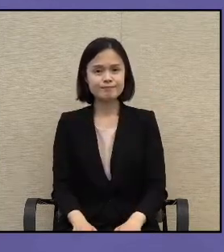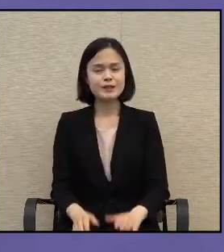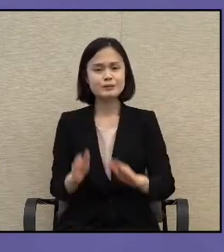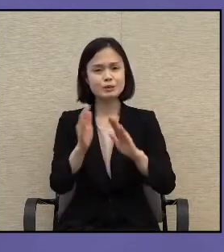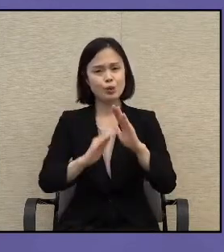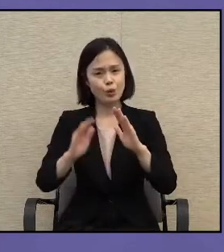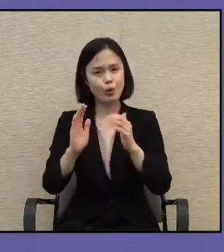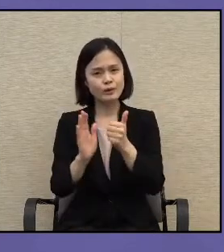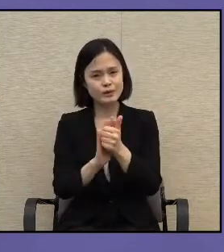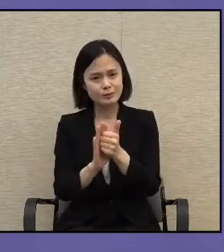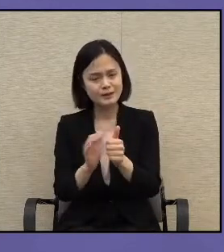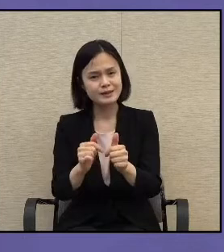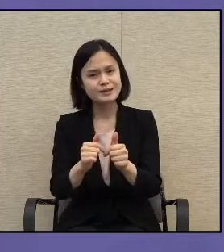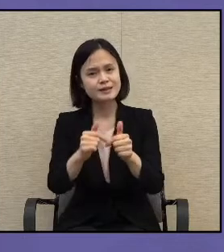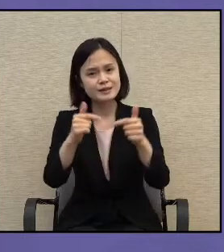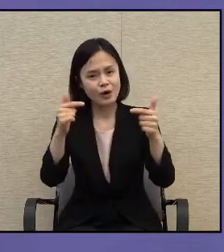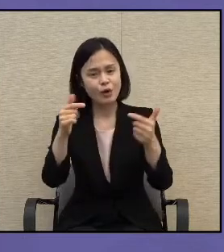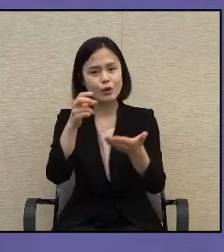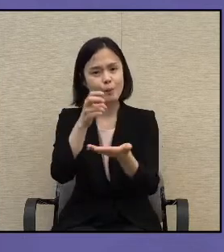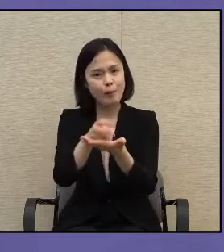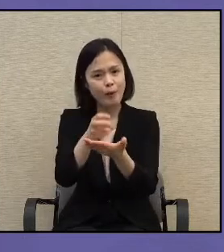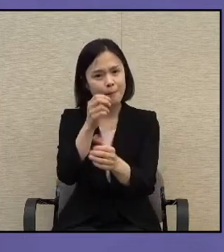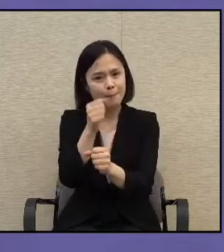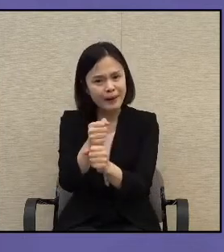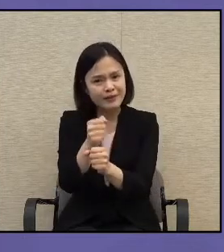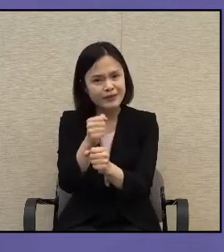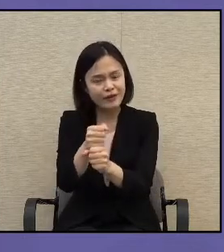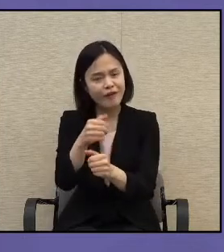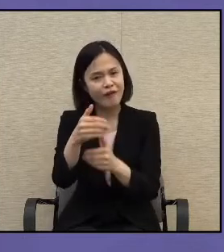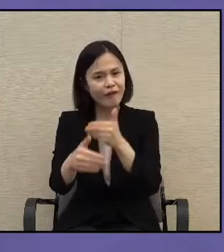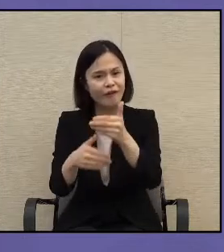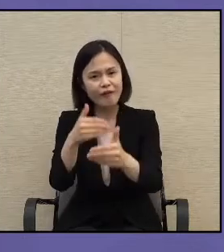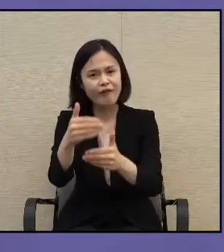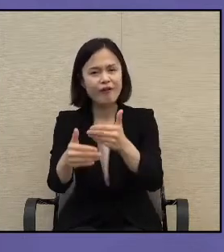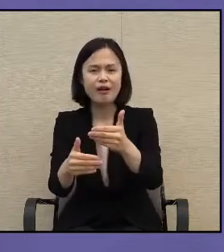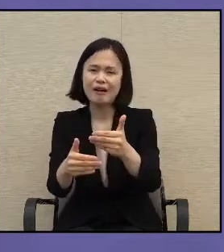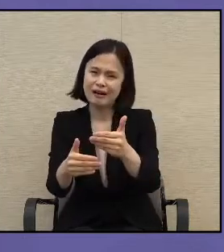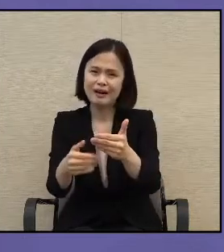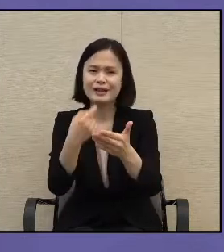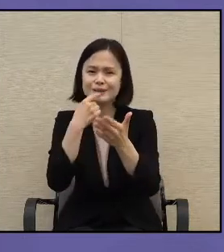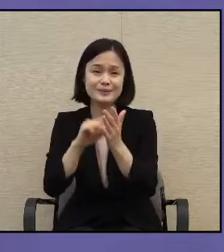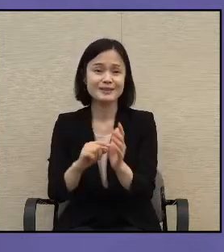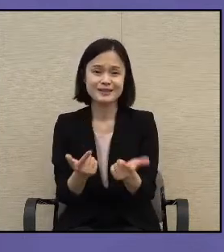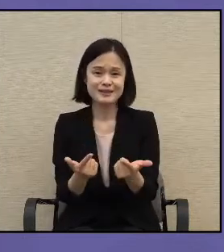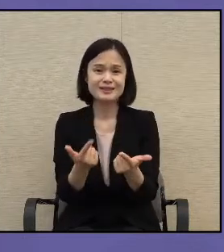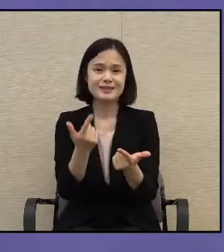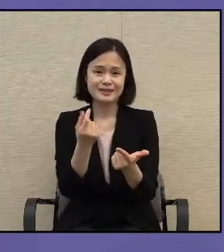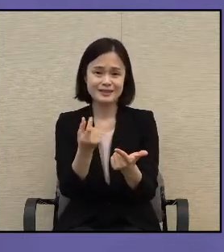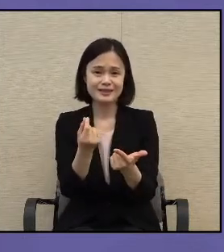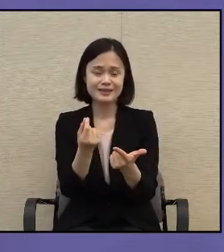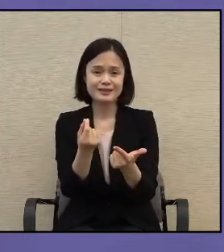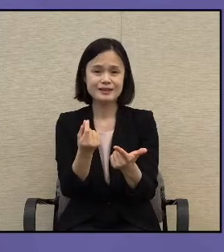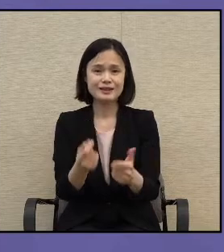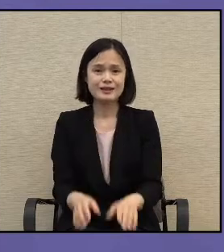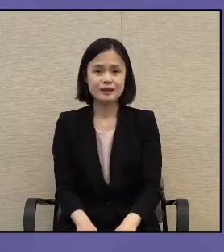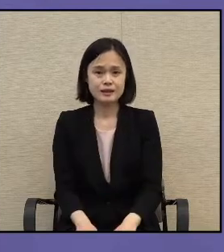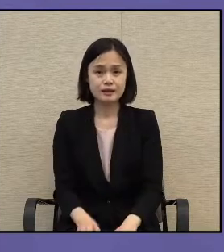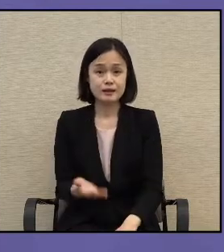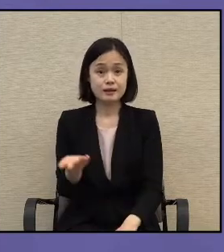공론화한다라든지 제도적인 절차들을 밟는다든지 등등이 어려울 수도 있겠지만 여기서부터는